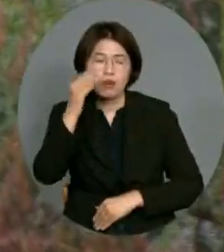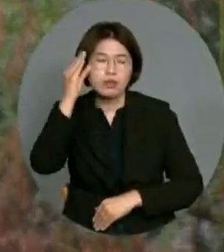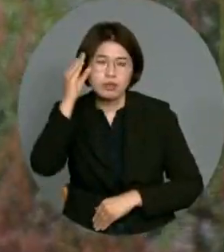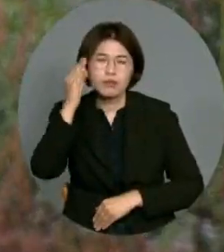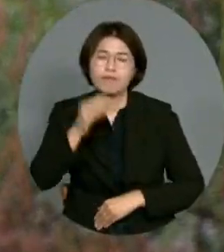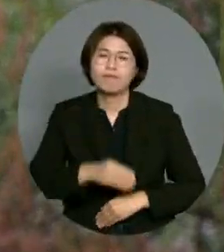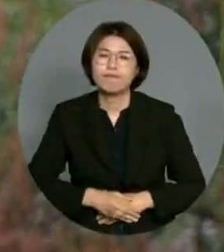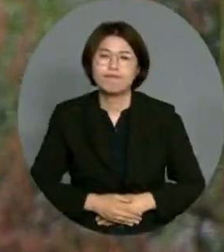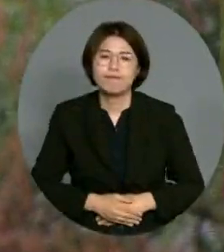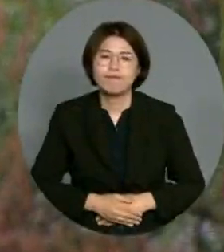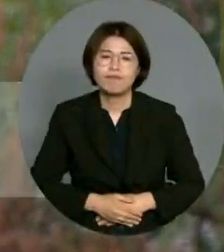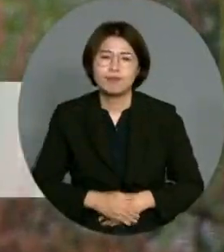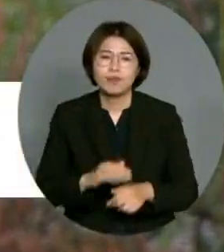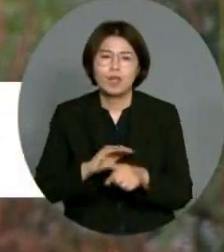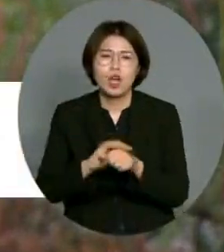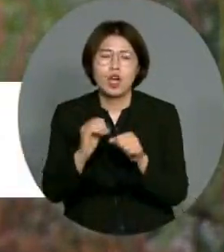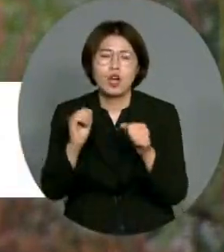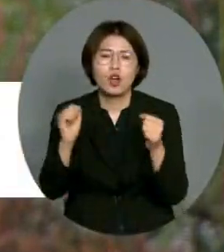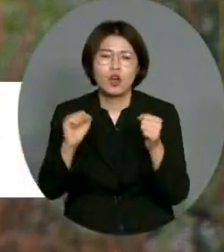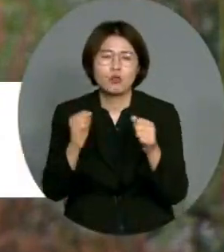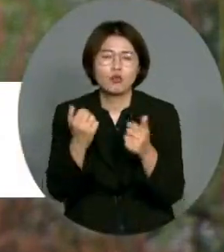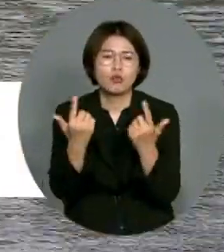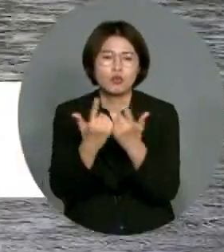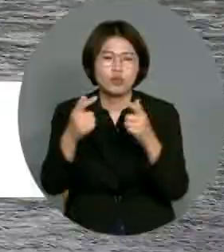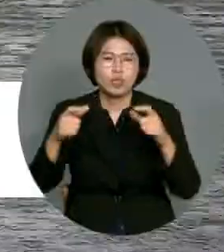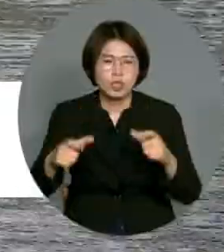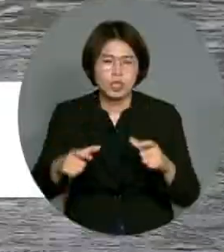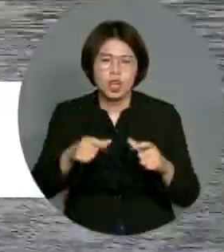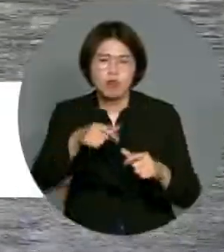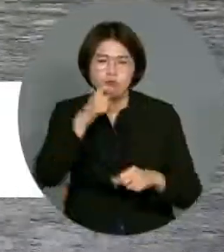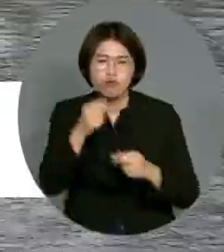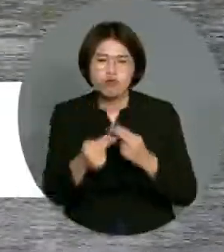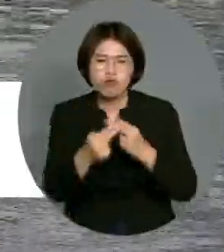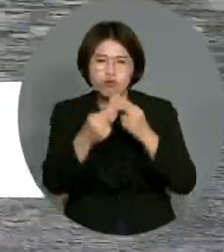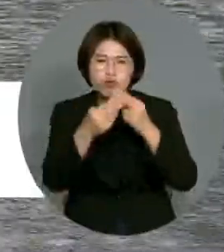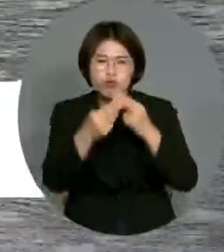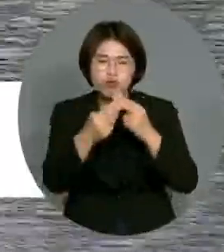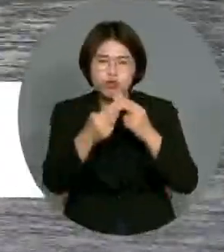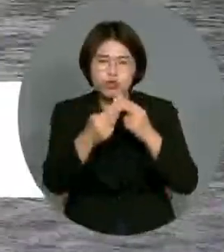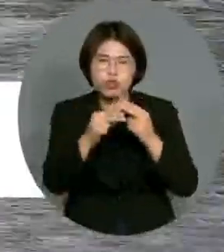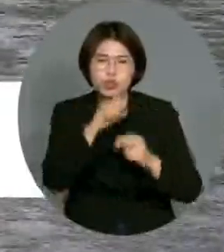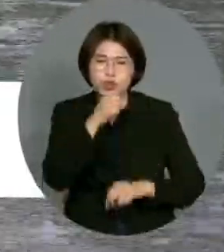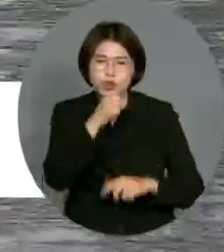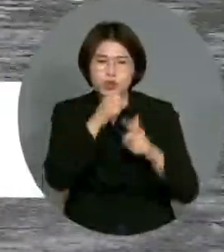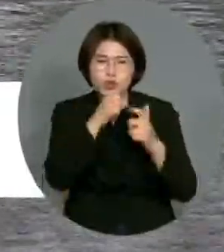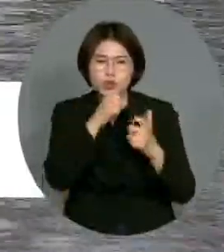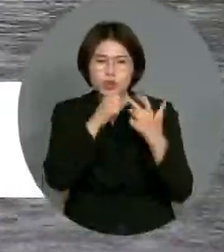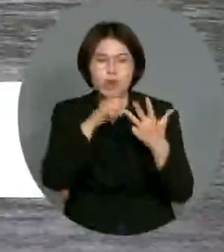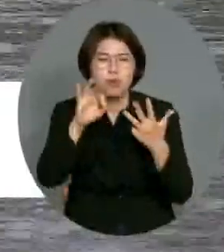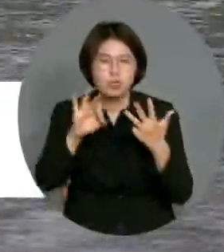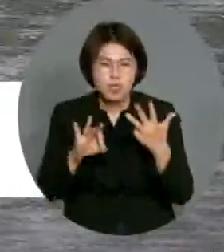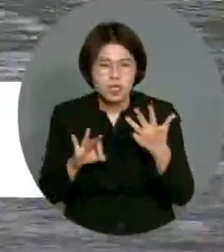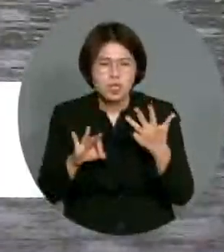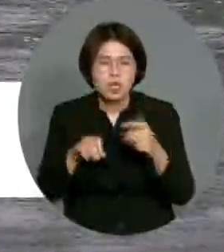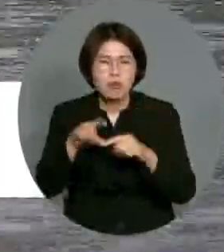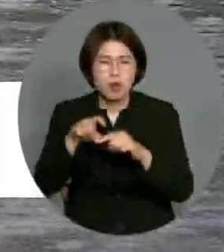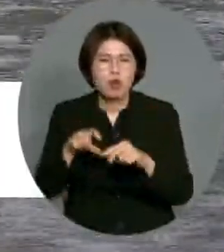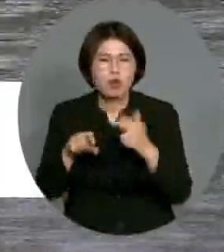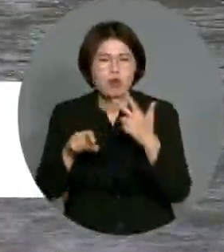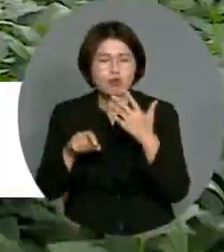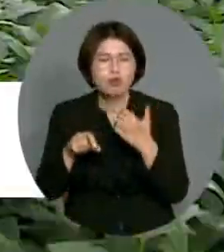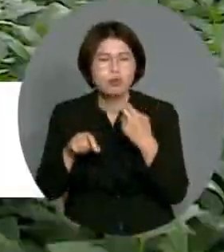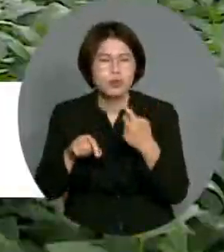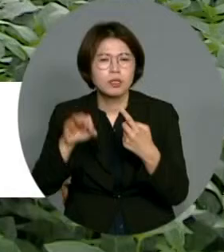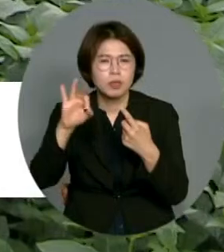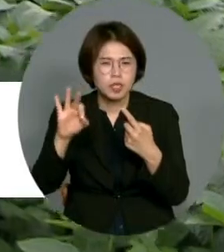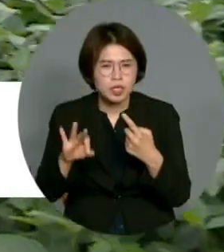기대됩니다. 경북 북부 지역 저수율이 현재 68.1%로서 평년 대비 91.1%를 나타내고 있습니다.